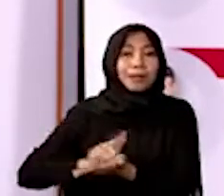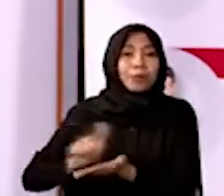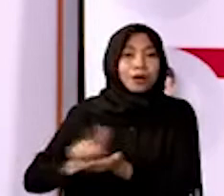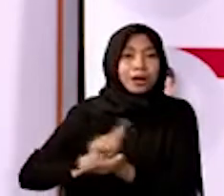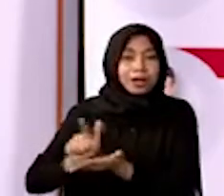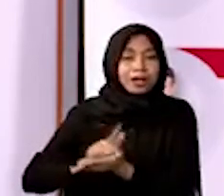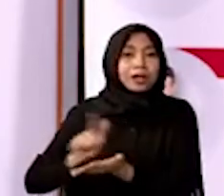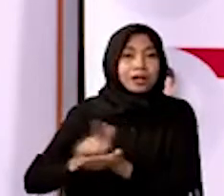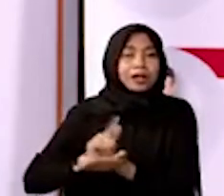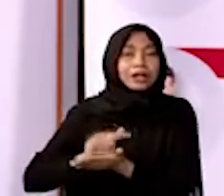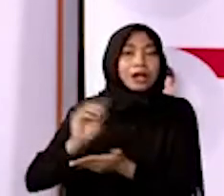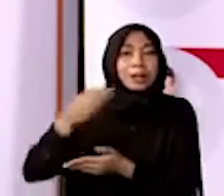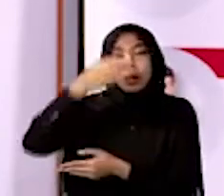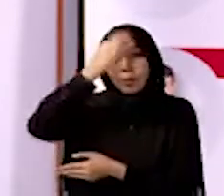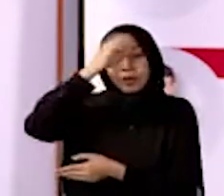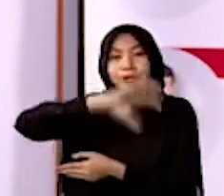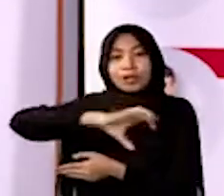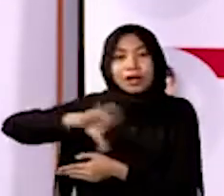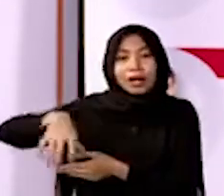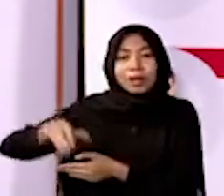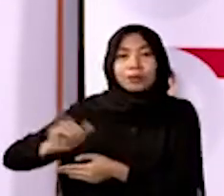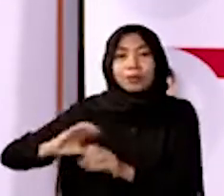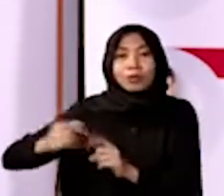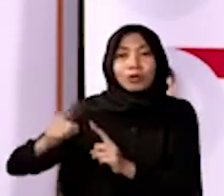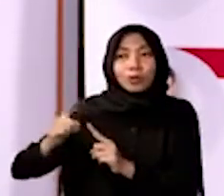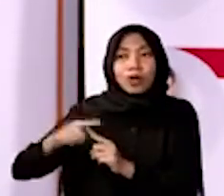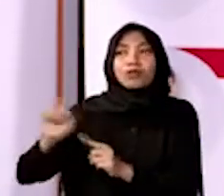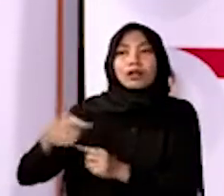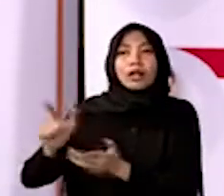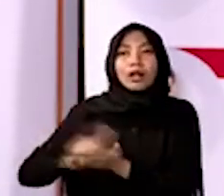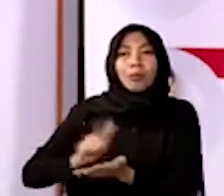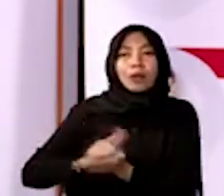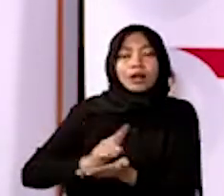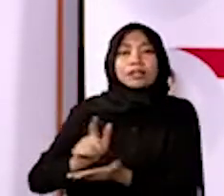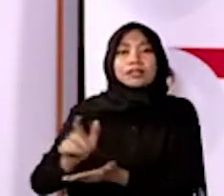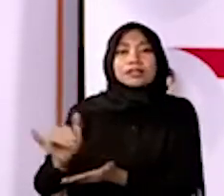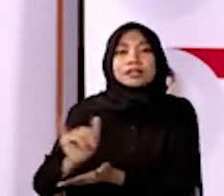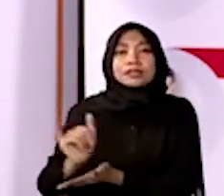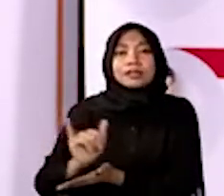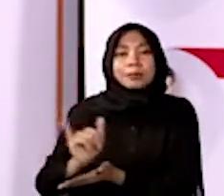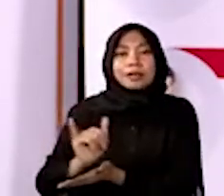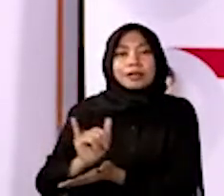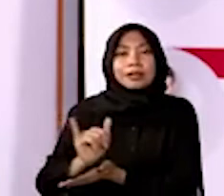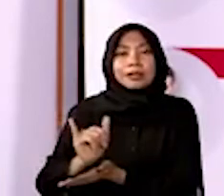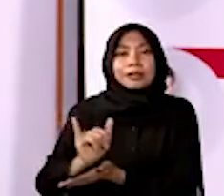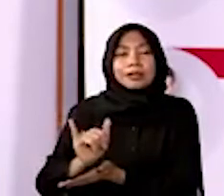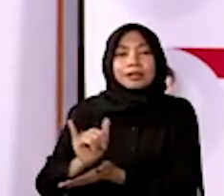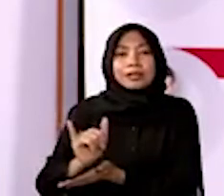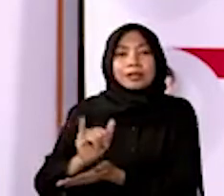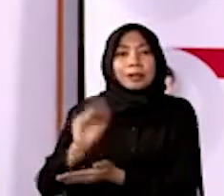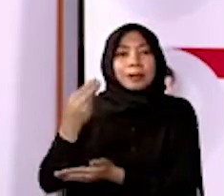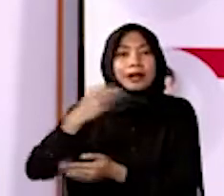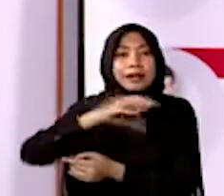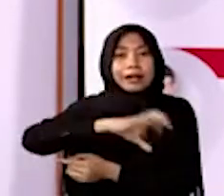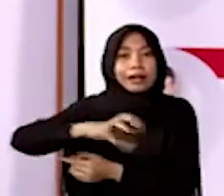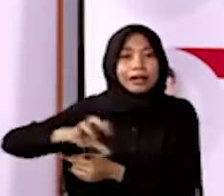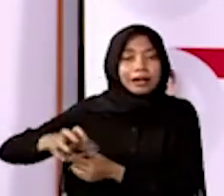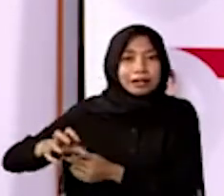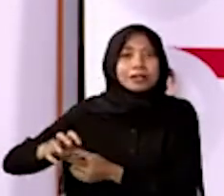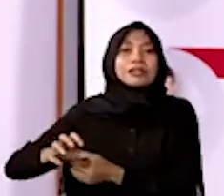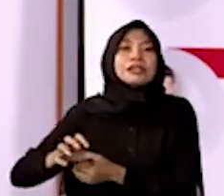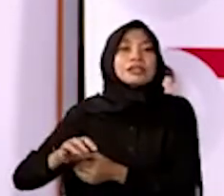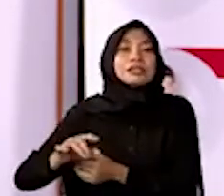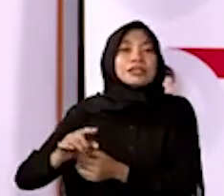para Kapolda tentunya dari Satgas juga Kemudian dari eh kepala daerah itu